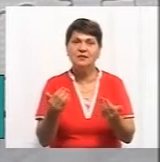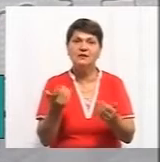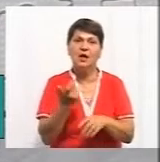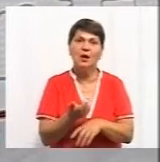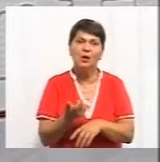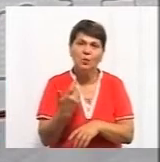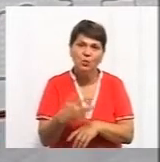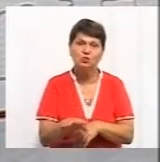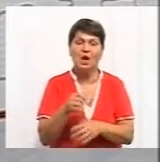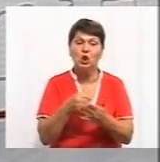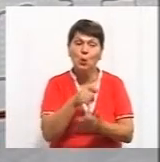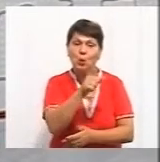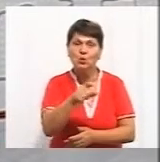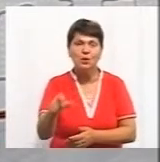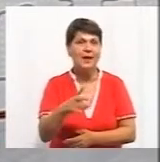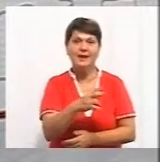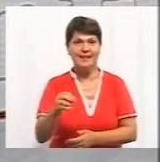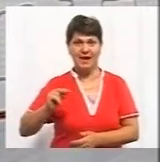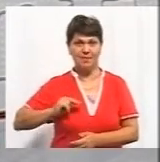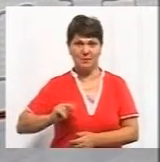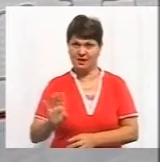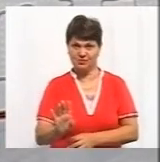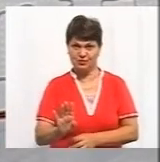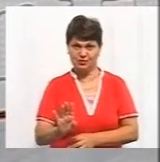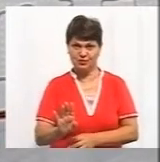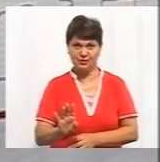до людей, які не працюють, все-таки